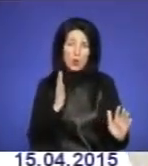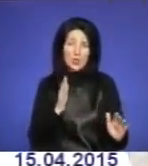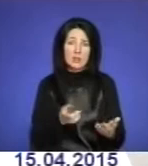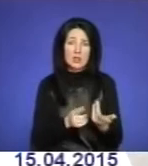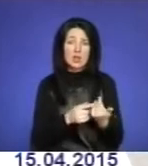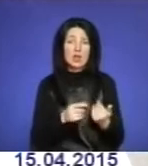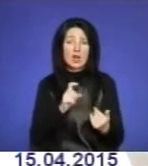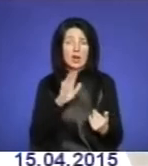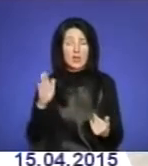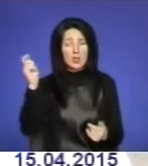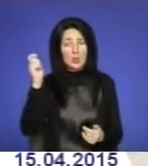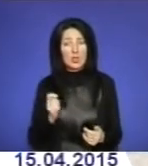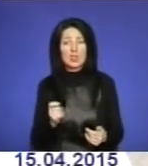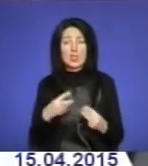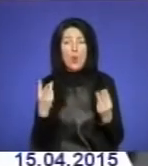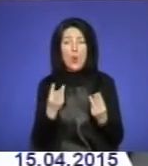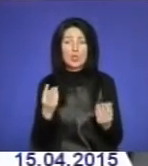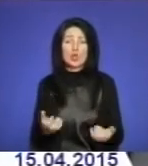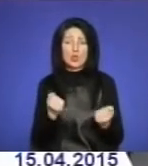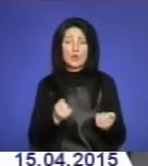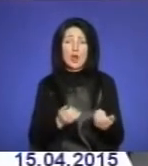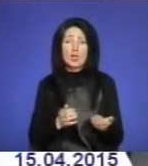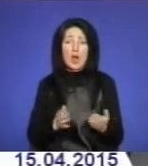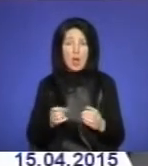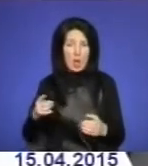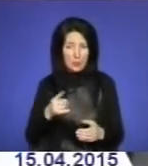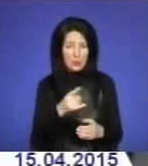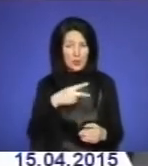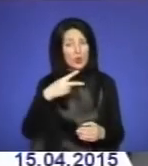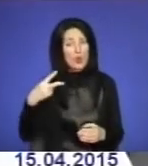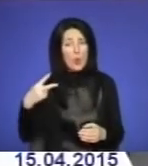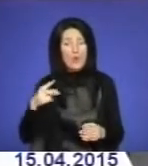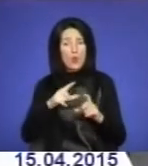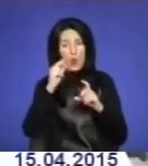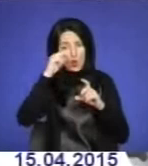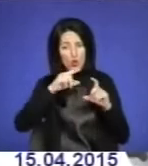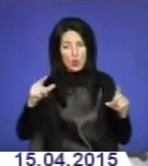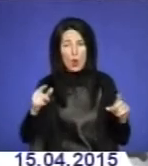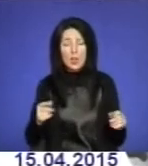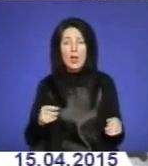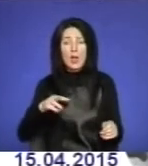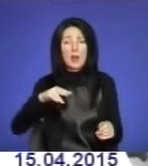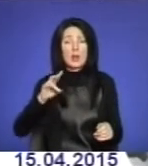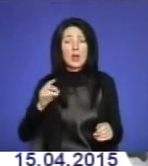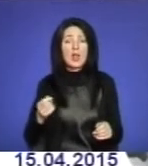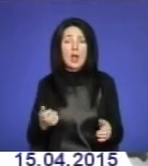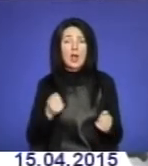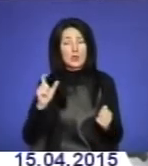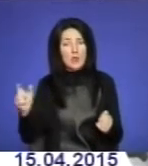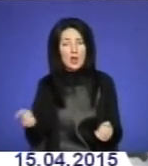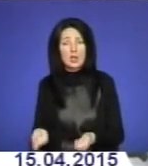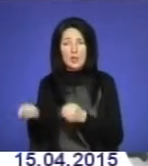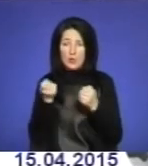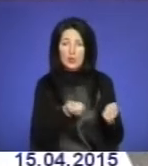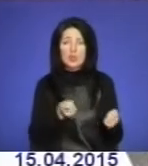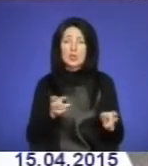приїздить пожежно-рятувальна служба. З другого поверху школи рятувальники евакуюють потерпілого. Поруч горить авто. Працівники